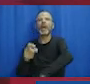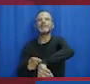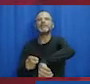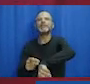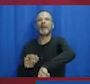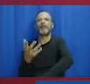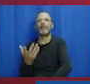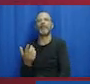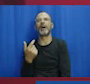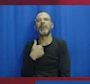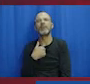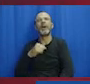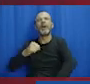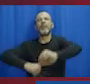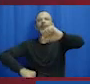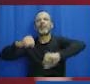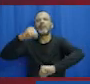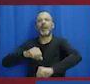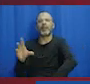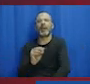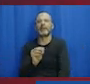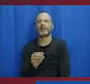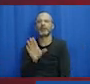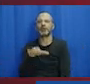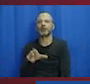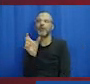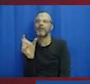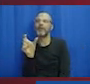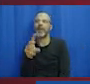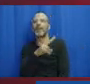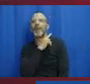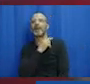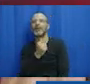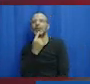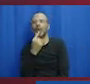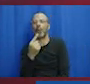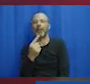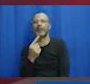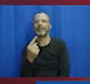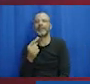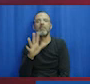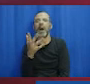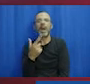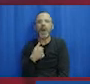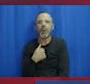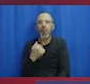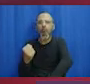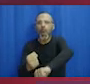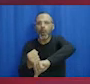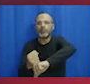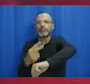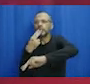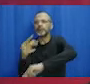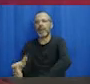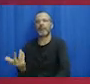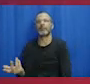تؤدي إلى الجريمة وأن نتعامل معها. يا عمي في مصطلح في الانجليزي فادي انبوت، يعني ايش احنا بنوضع هاي النتيجه تبعت